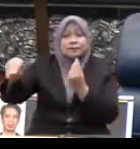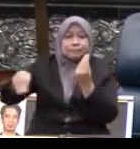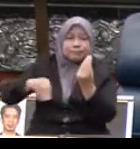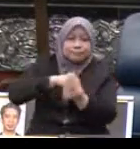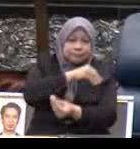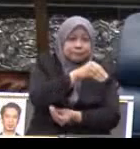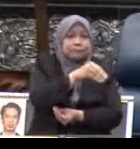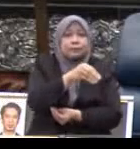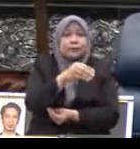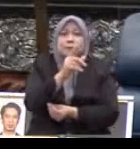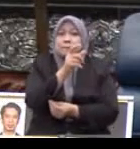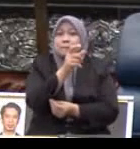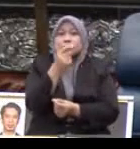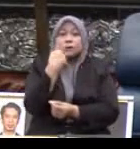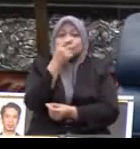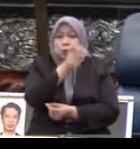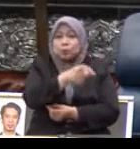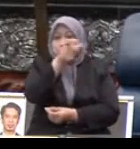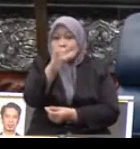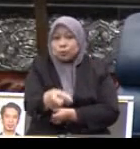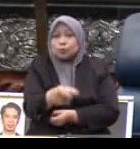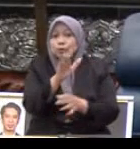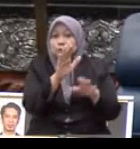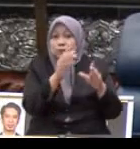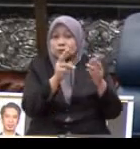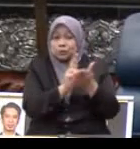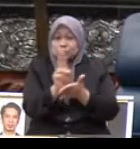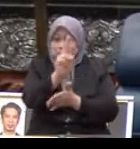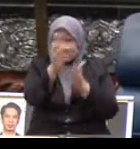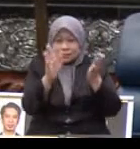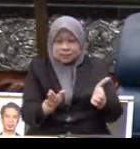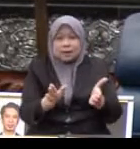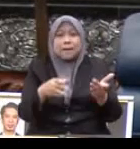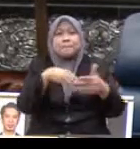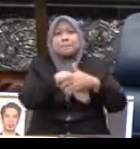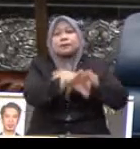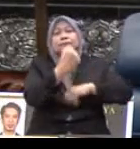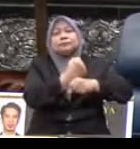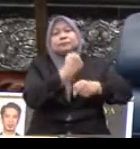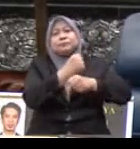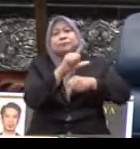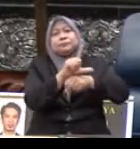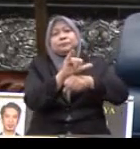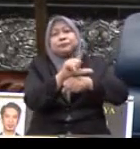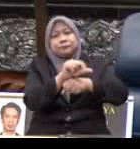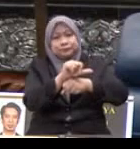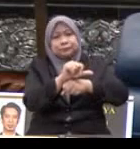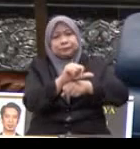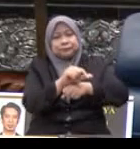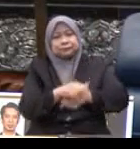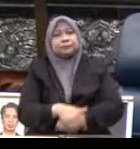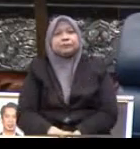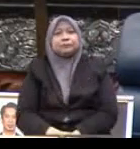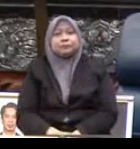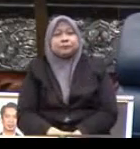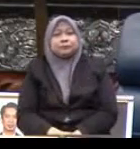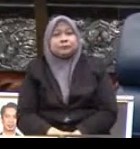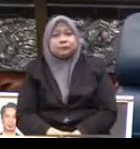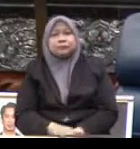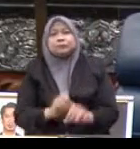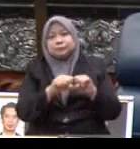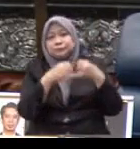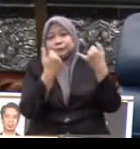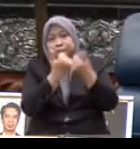mana-mana keraduan kita yang membuat intensif latihan Perindustrian